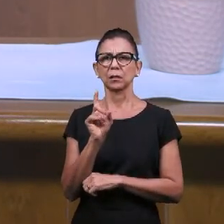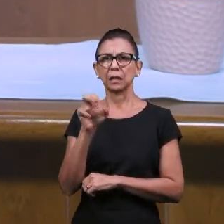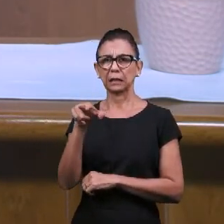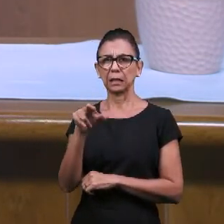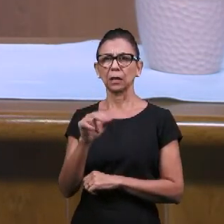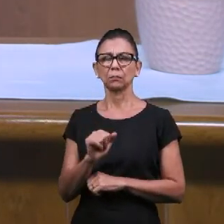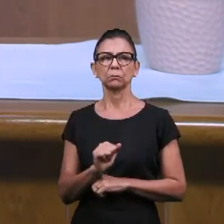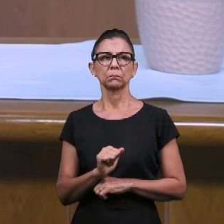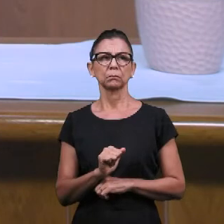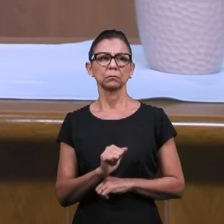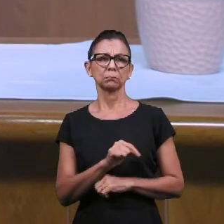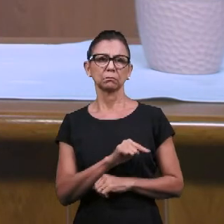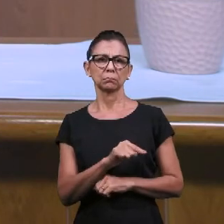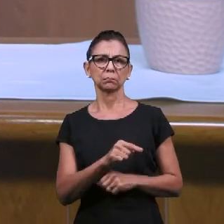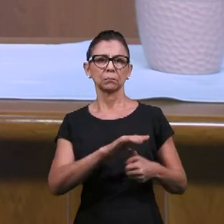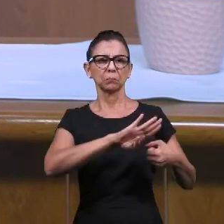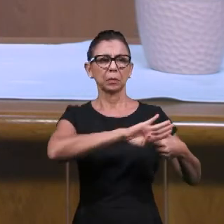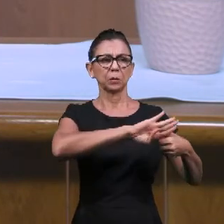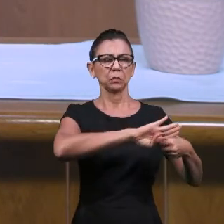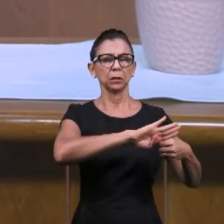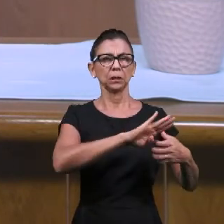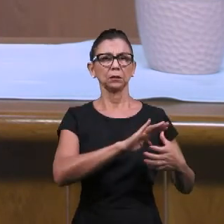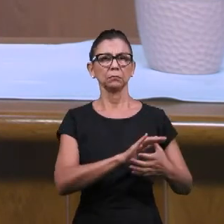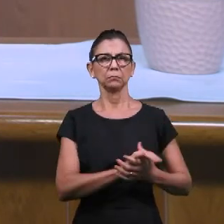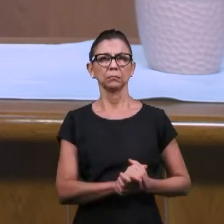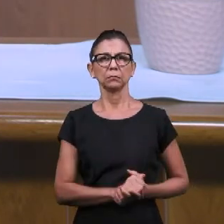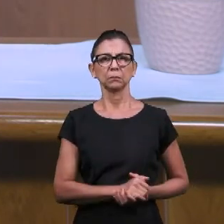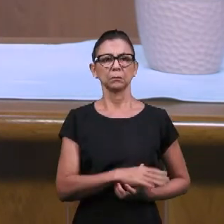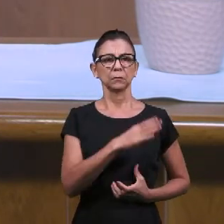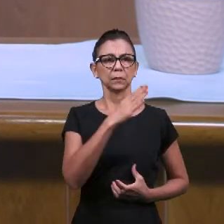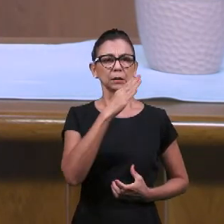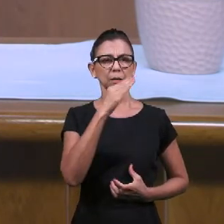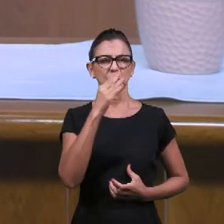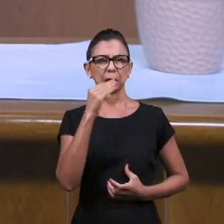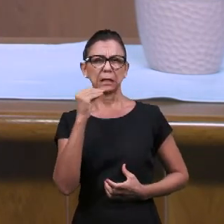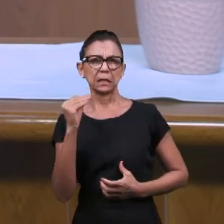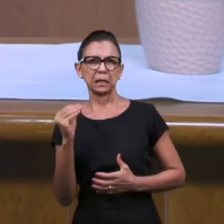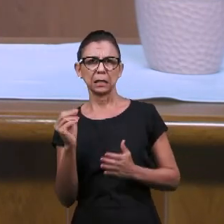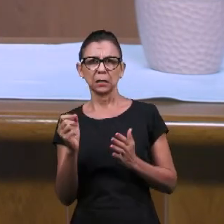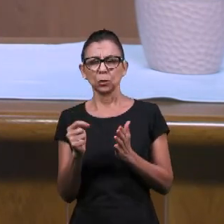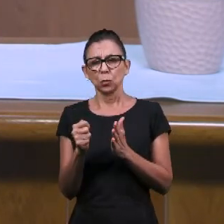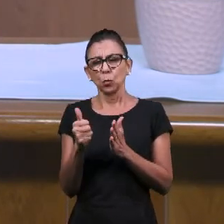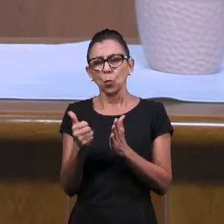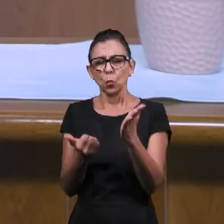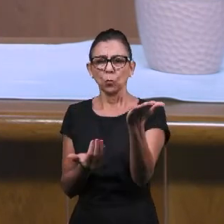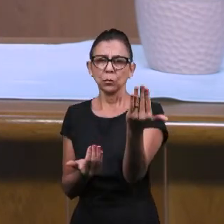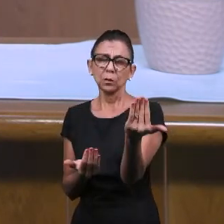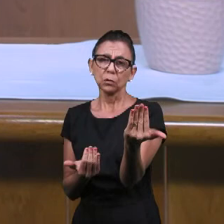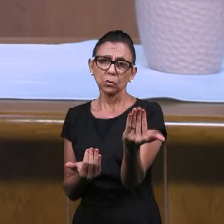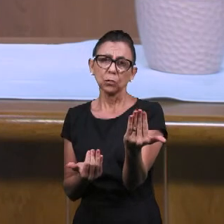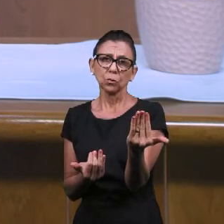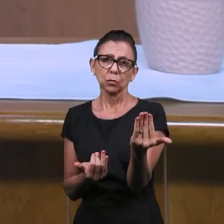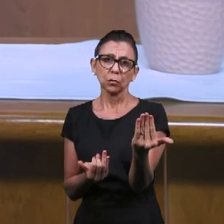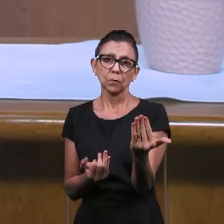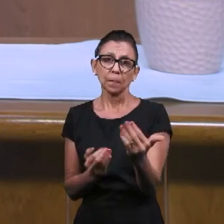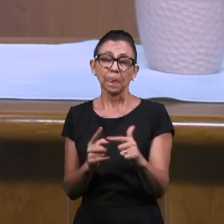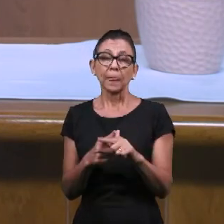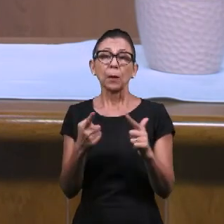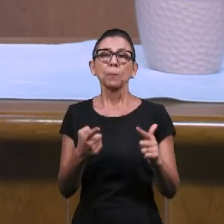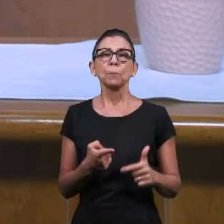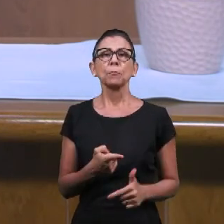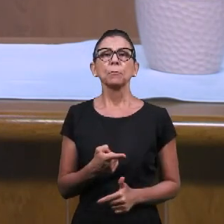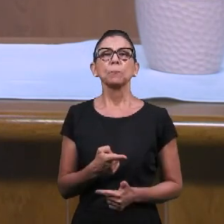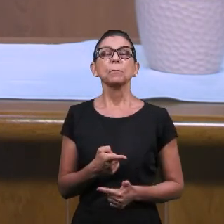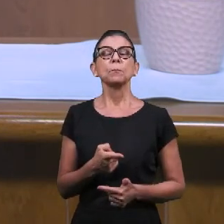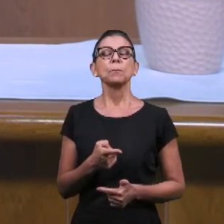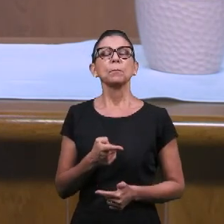лет после пришествия в Вавилон. Он был где-то подростком приведен в Вавилон.